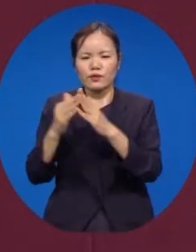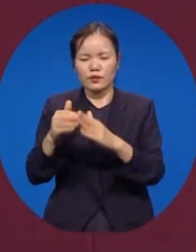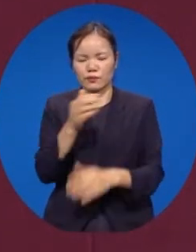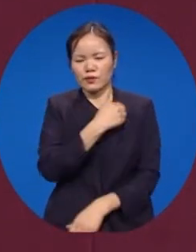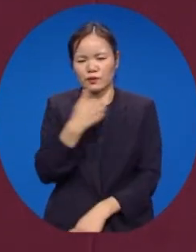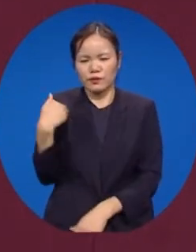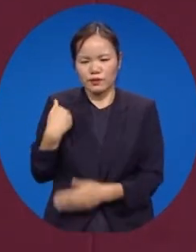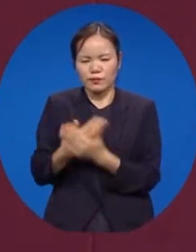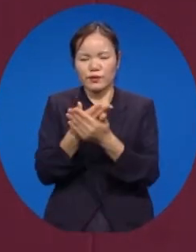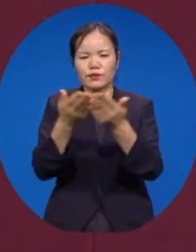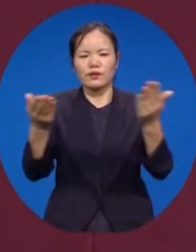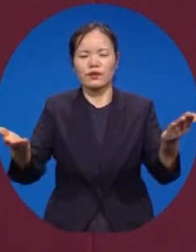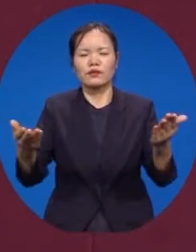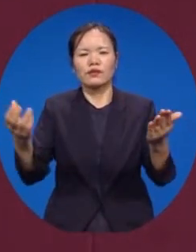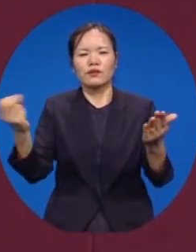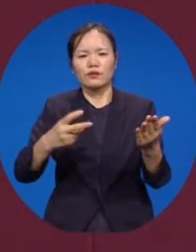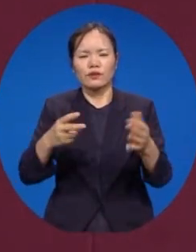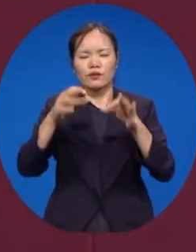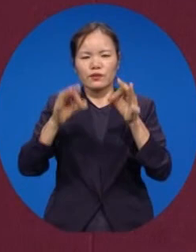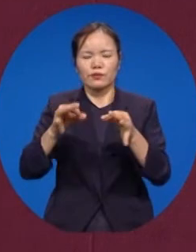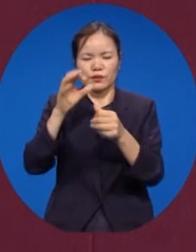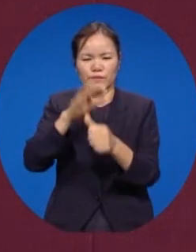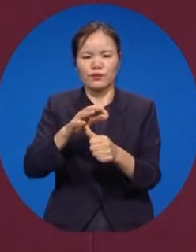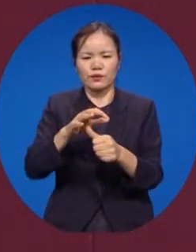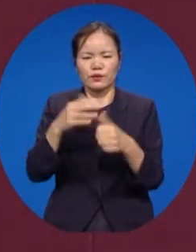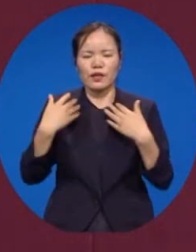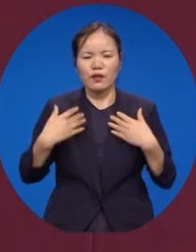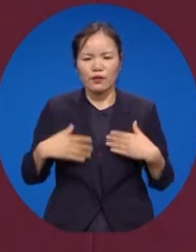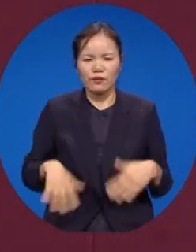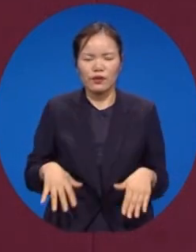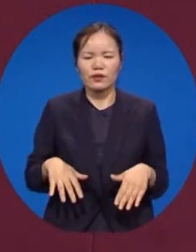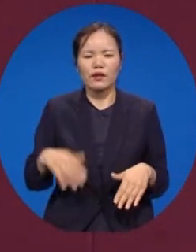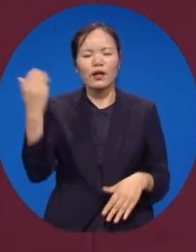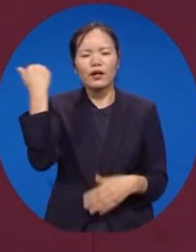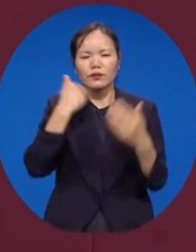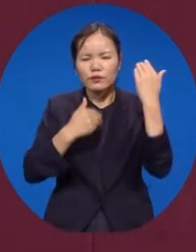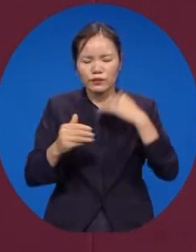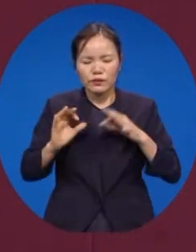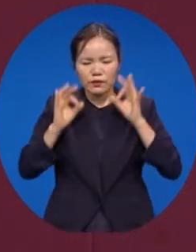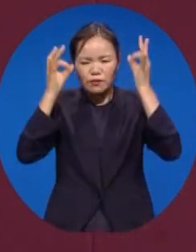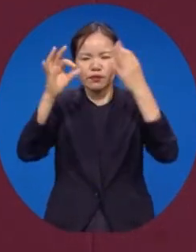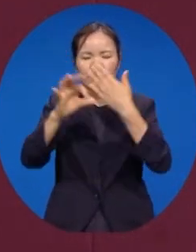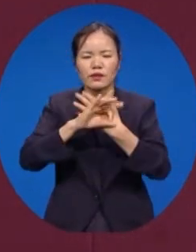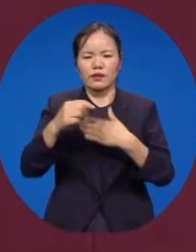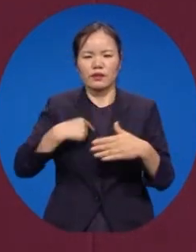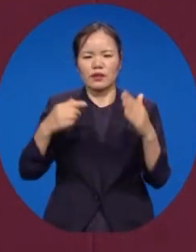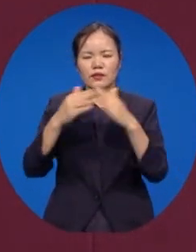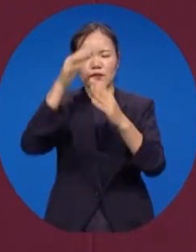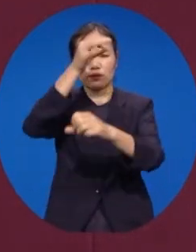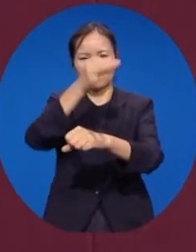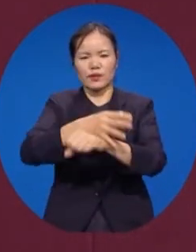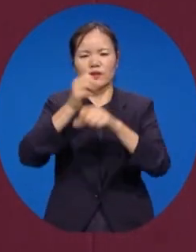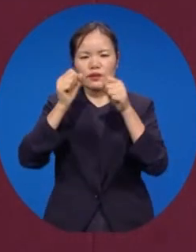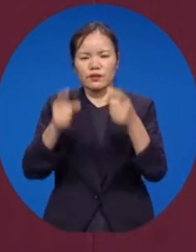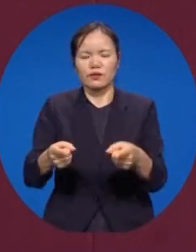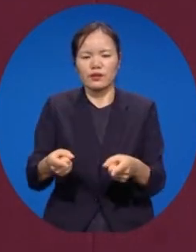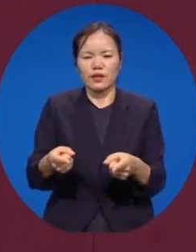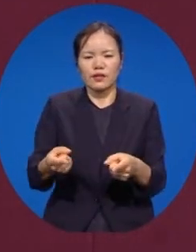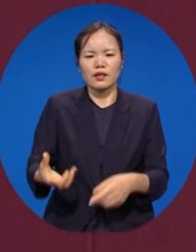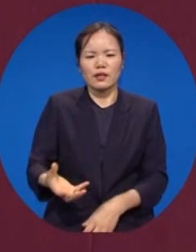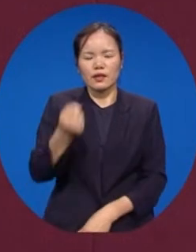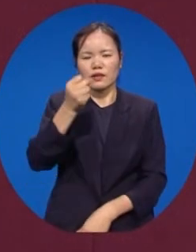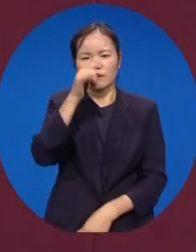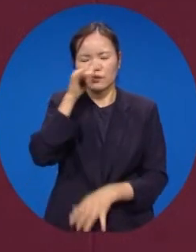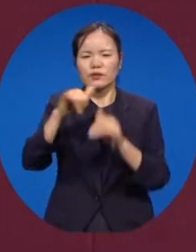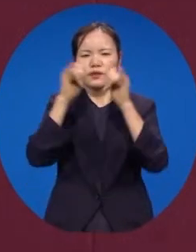충분히 공급하고 금융 규제를 완화해 누구나 노력하면 내 집 마련의 기회를 가질 수 있는